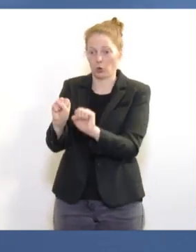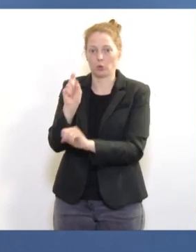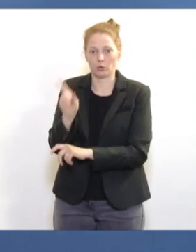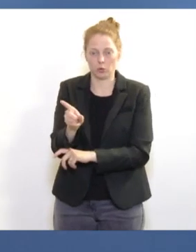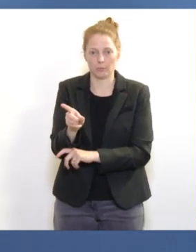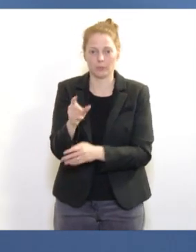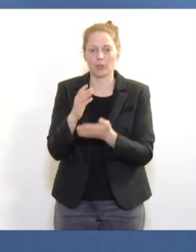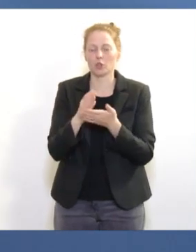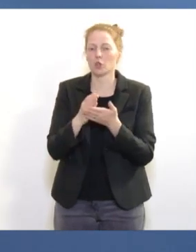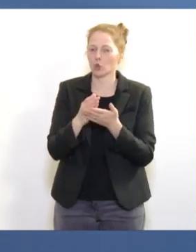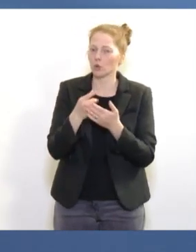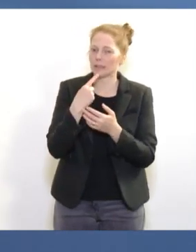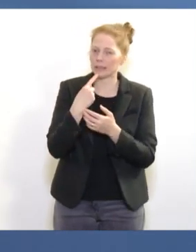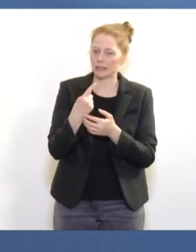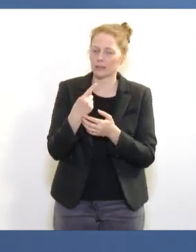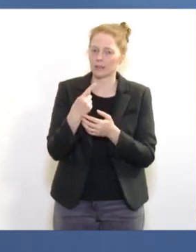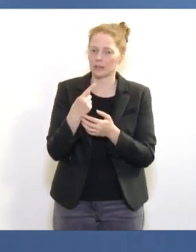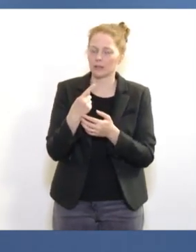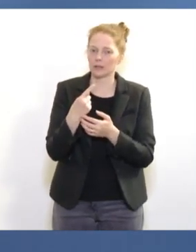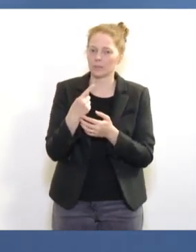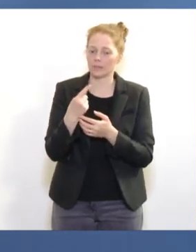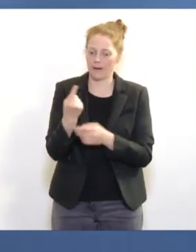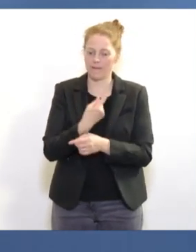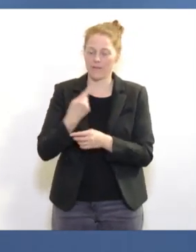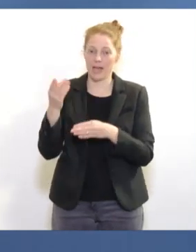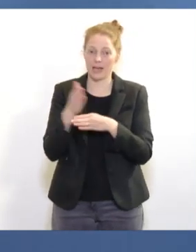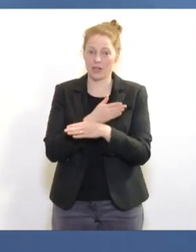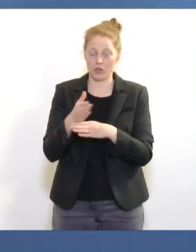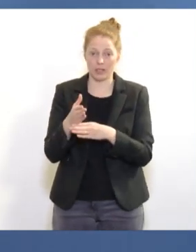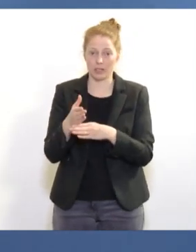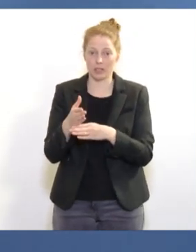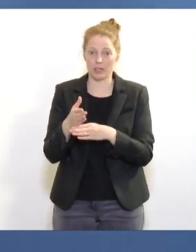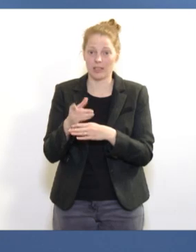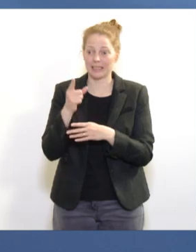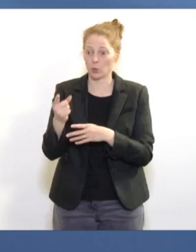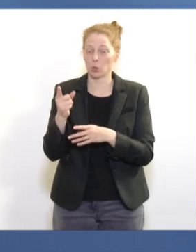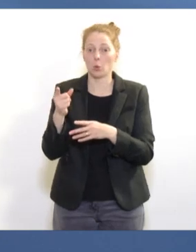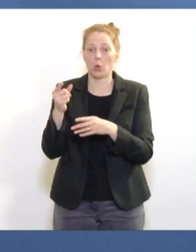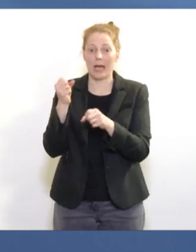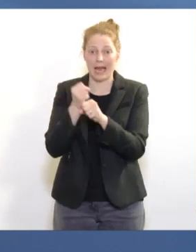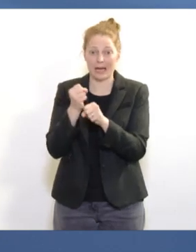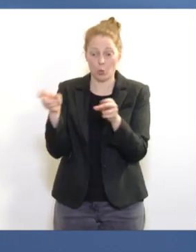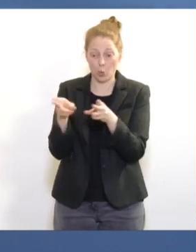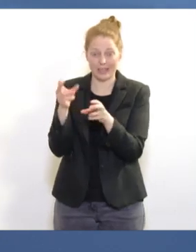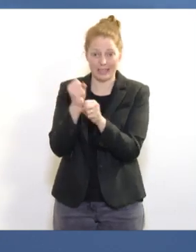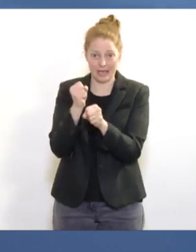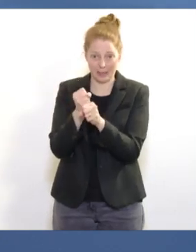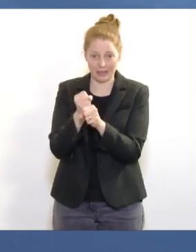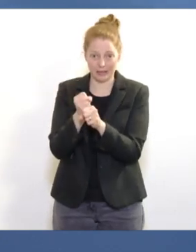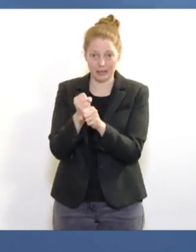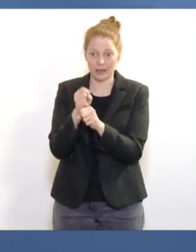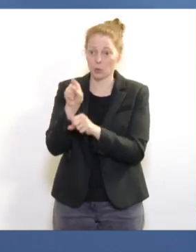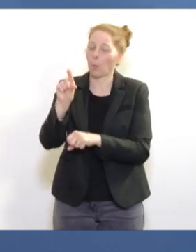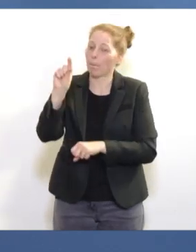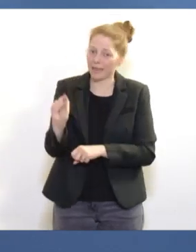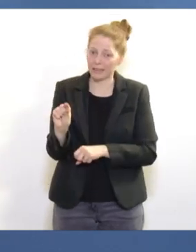ich vorhin schon erwähnt habe, dass man desideriert tun, dass kein, den am Chômage partiell ist, Männer kann als Indemnität